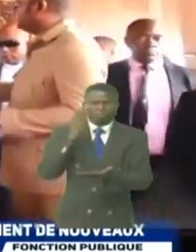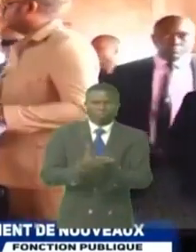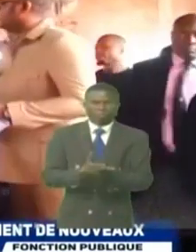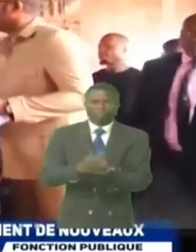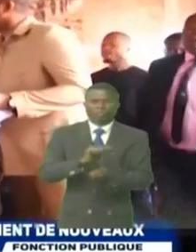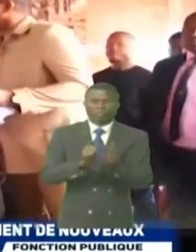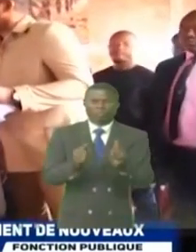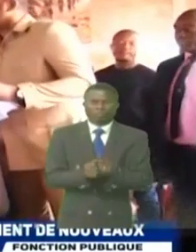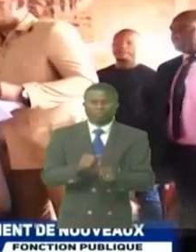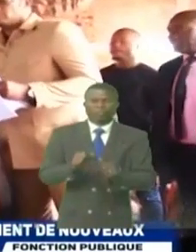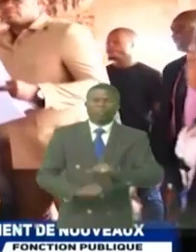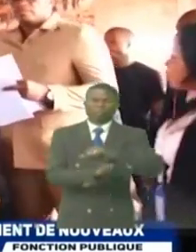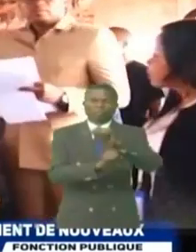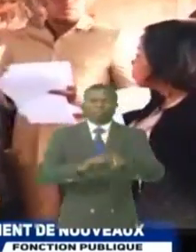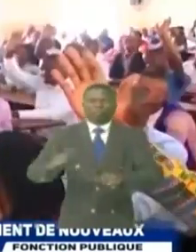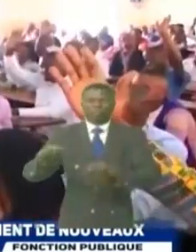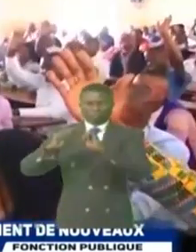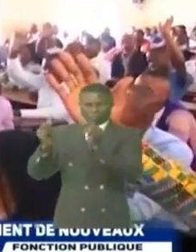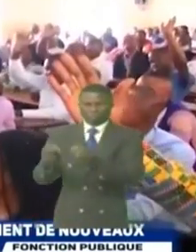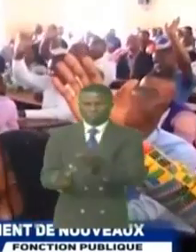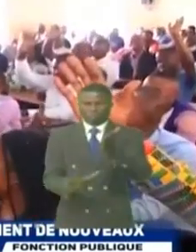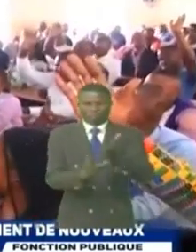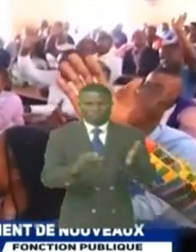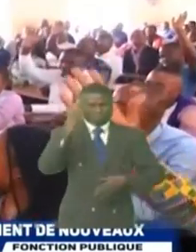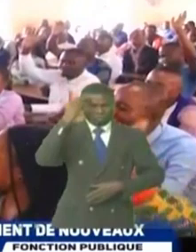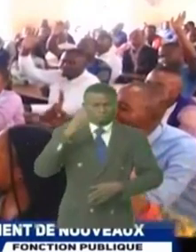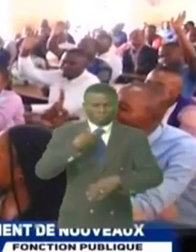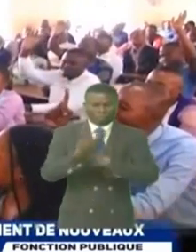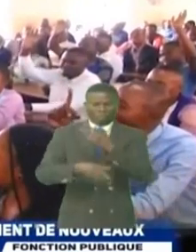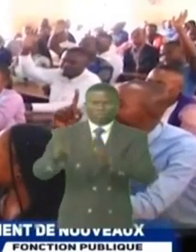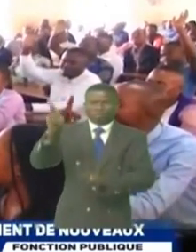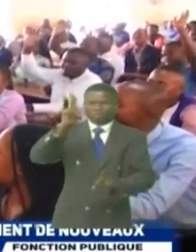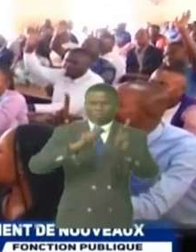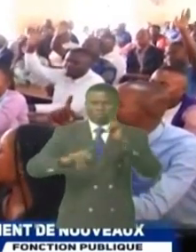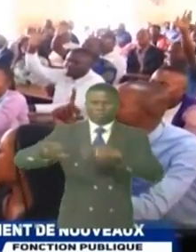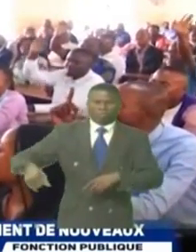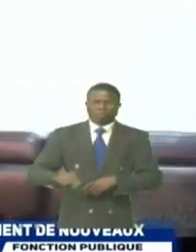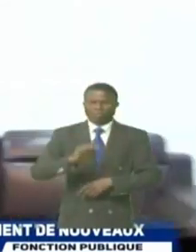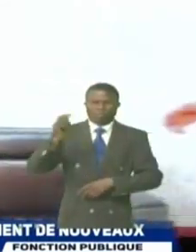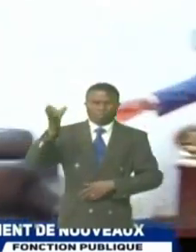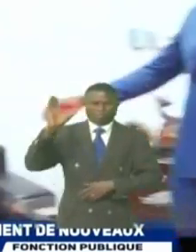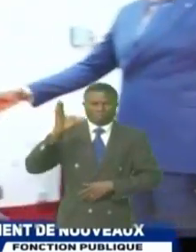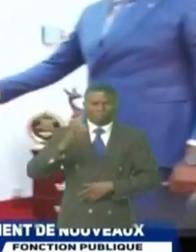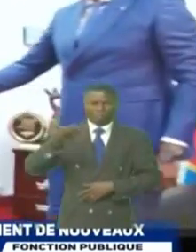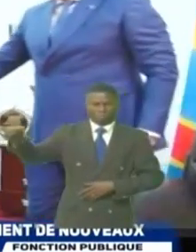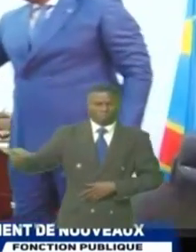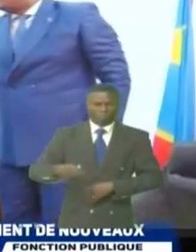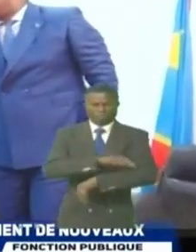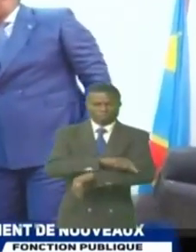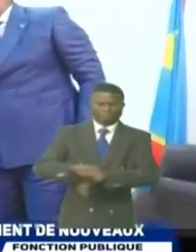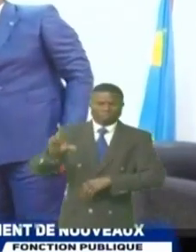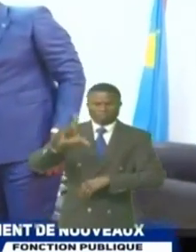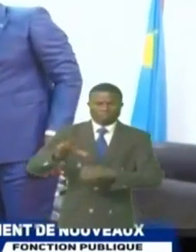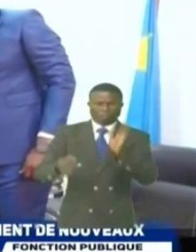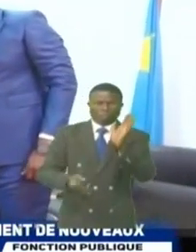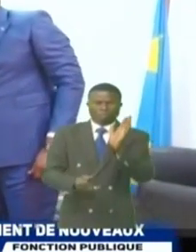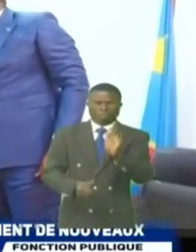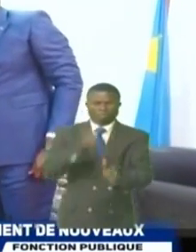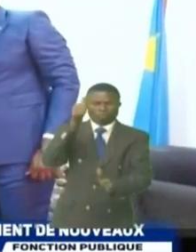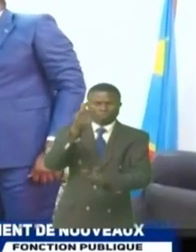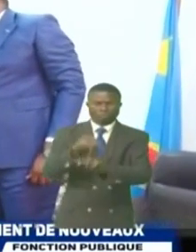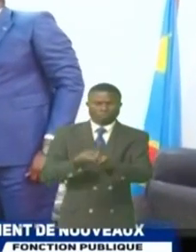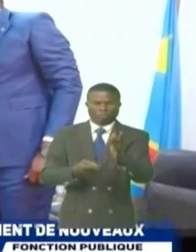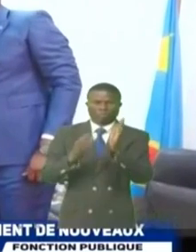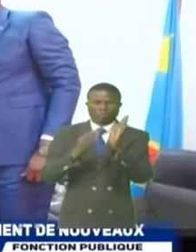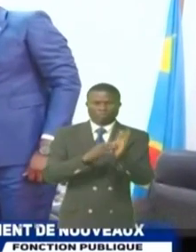de privilèges. Le vice-premier ministre, ministre de la fonction publique, Jean-Pierre Liaou, a reçu en audience le lundi 11 septembre